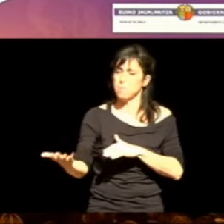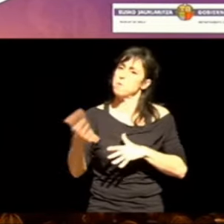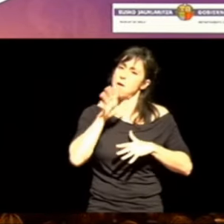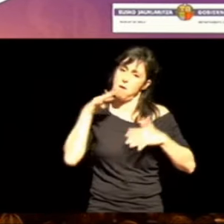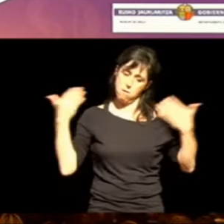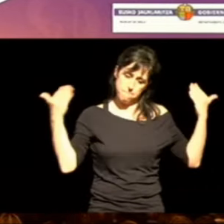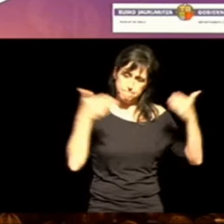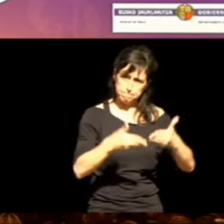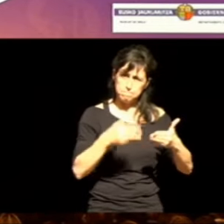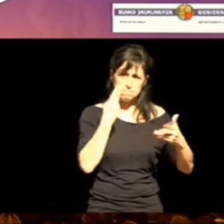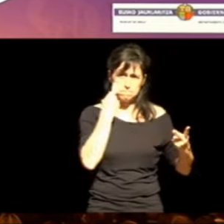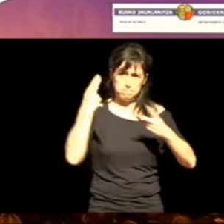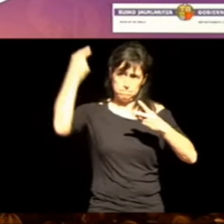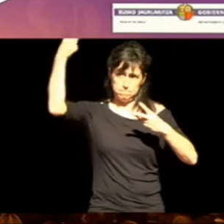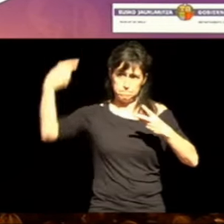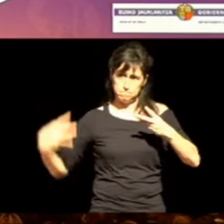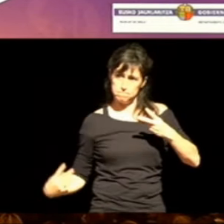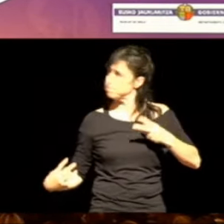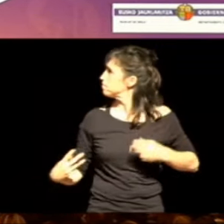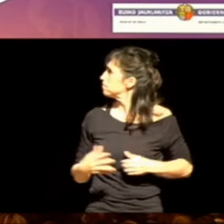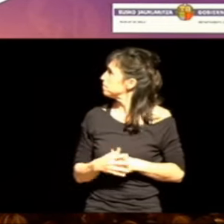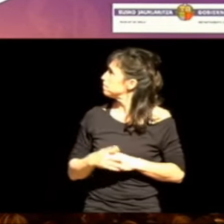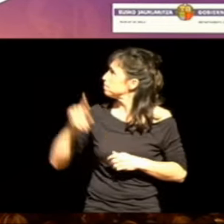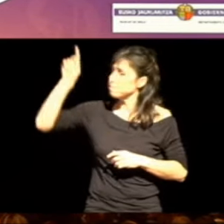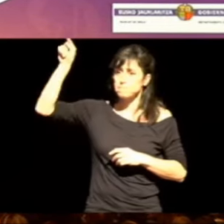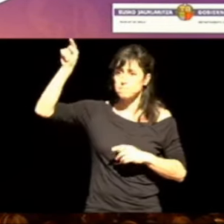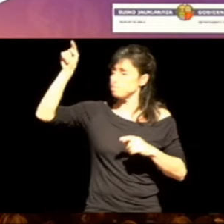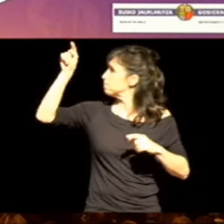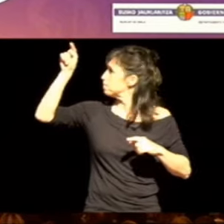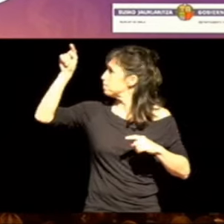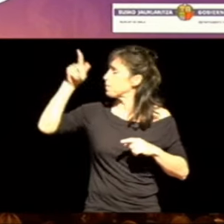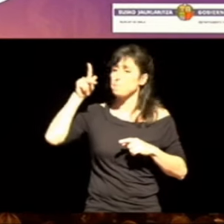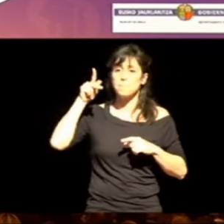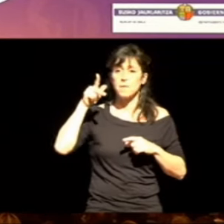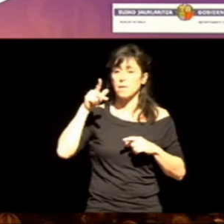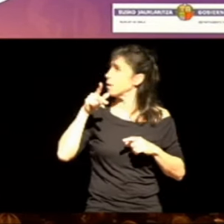ba, hau no, lehenengo, horra behitzen dira eta batzu. Eta horiek zer dira,